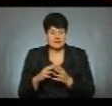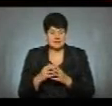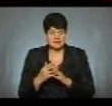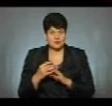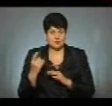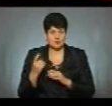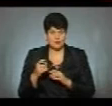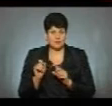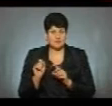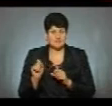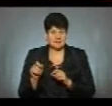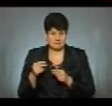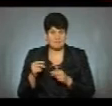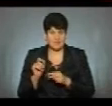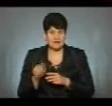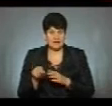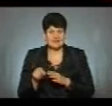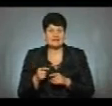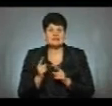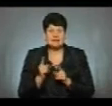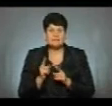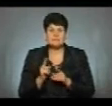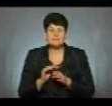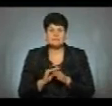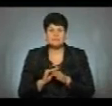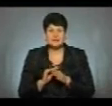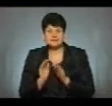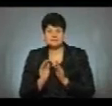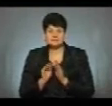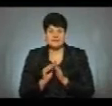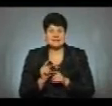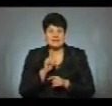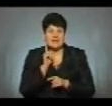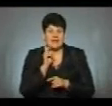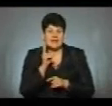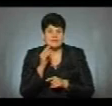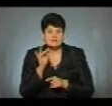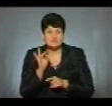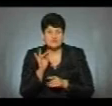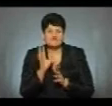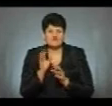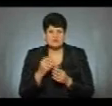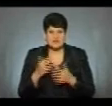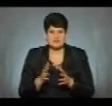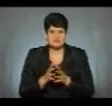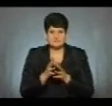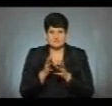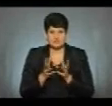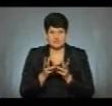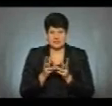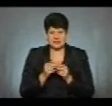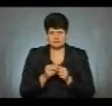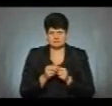сільськогосподарського призначення, і оце одне прізвище додатково внесено, уже збільшило